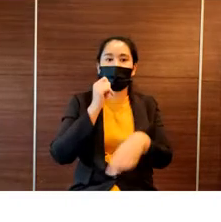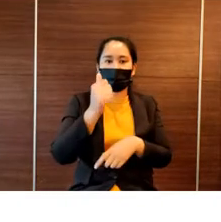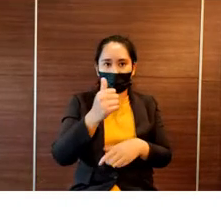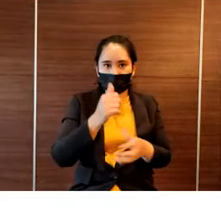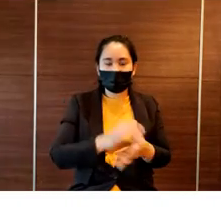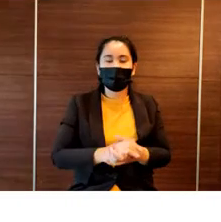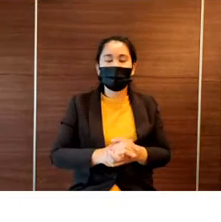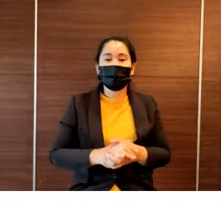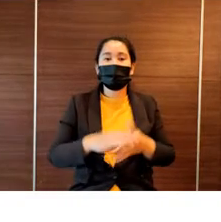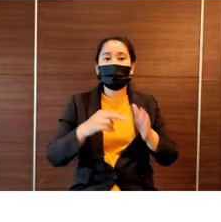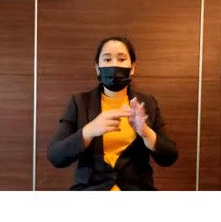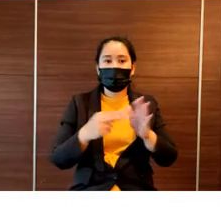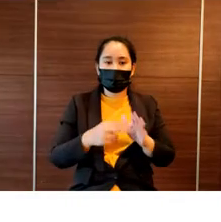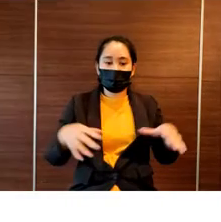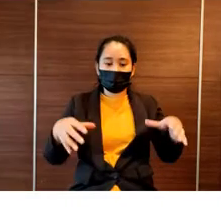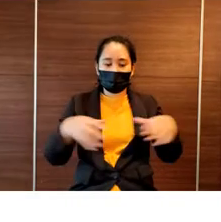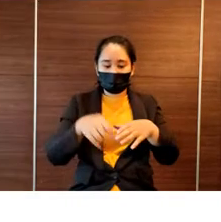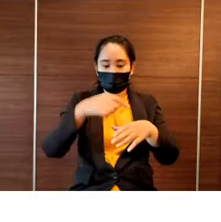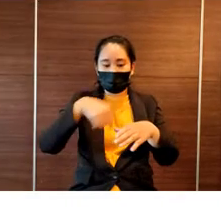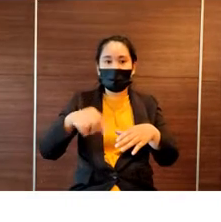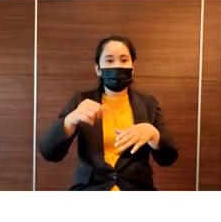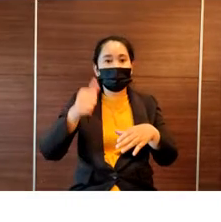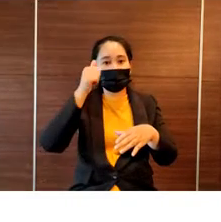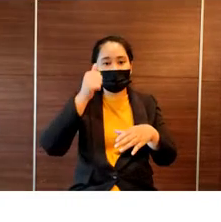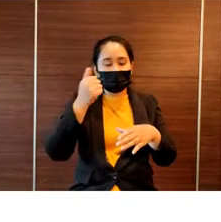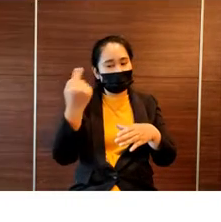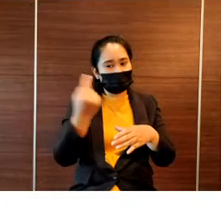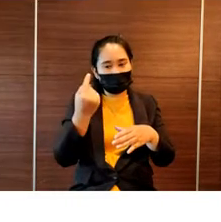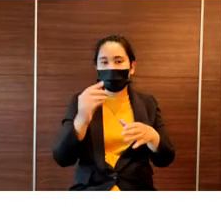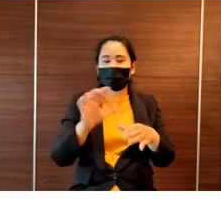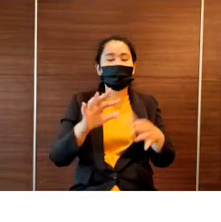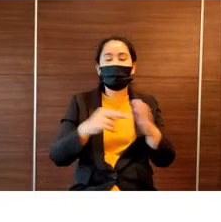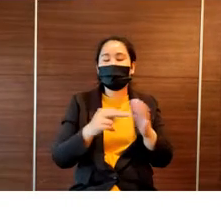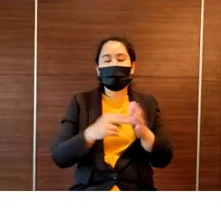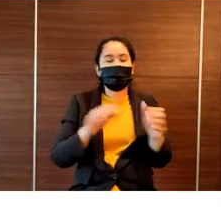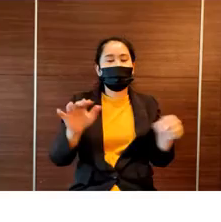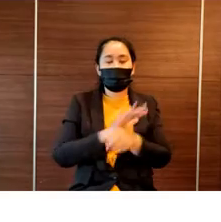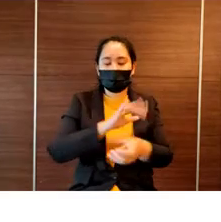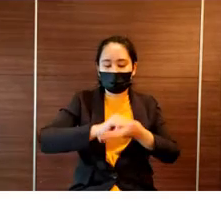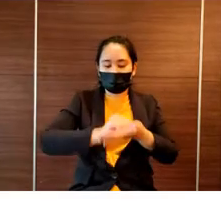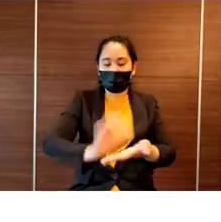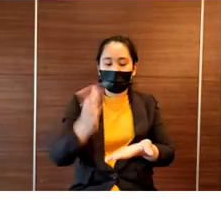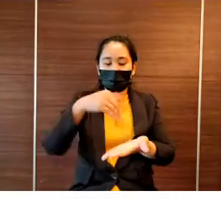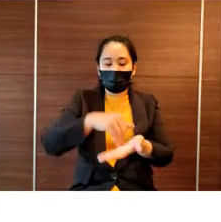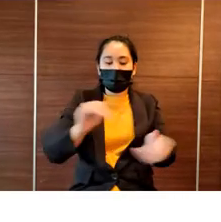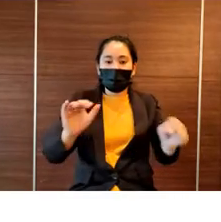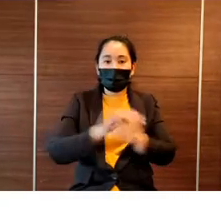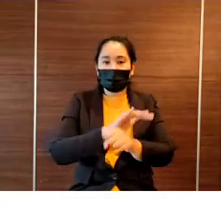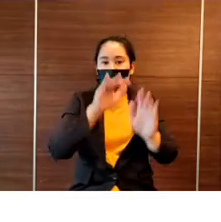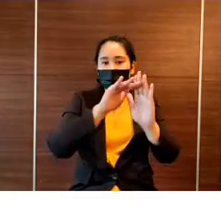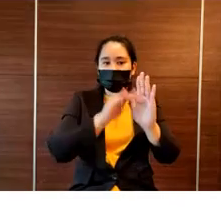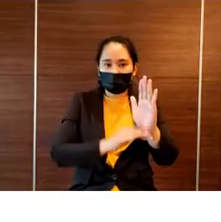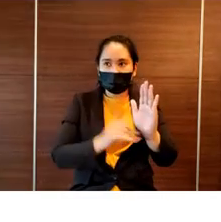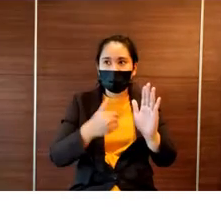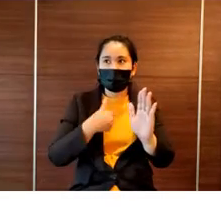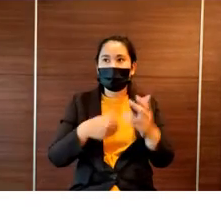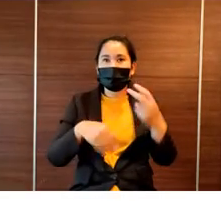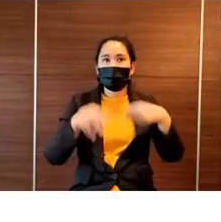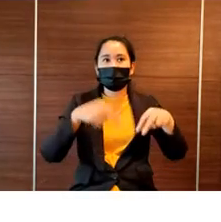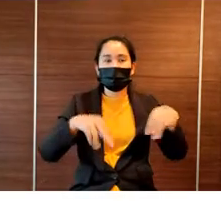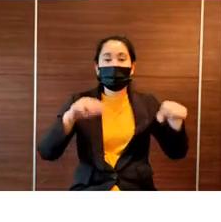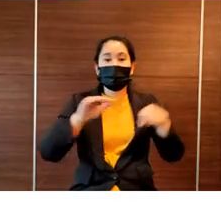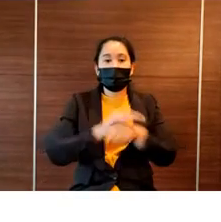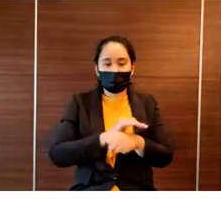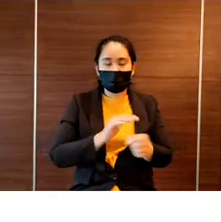าและคอมมูนิตี้ของเขาไม่ได้มีแค่เรื่องเดียวมันมีครบวงจรเลยมันคือ one stop service ที่อาจจะไม่ได้รักษาสุดทางแ